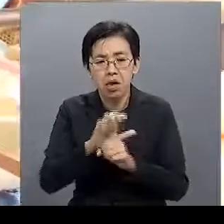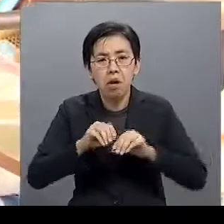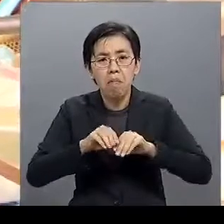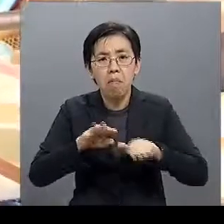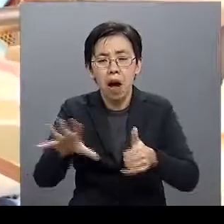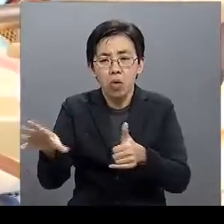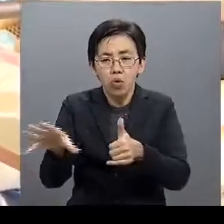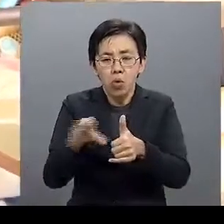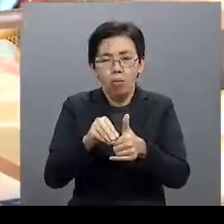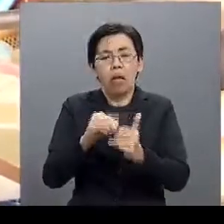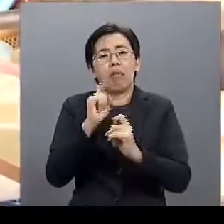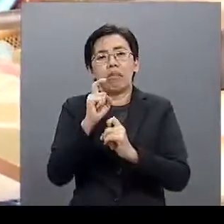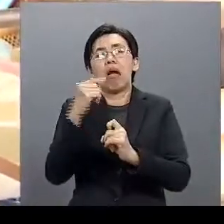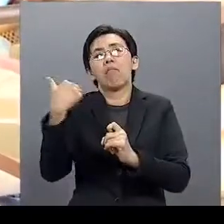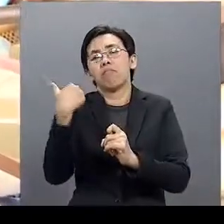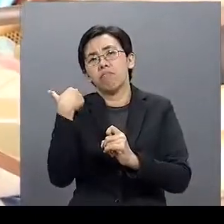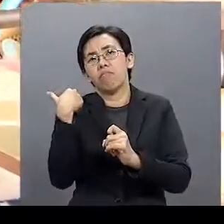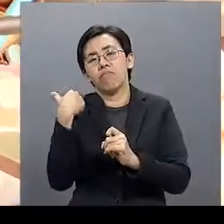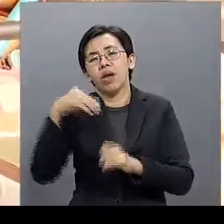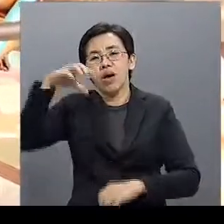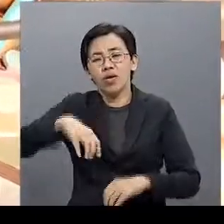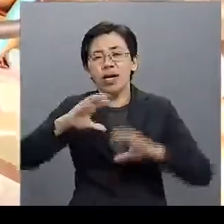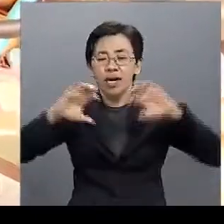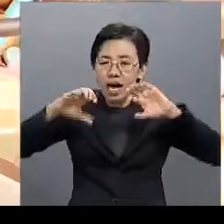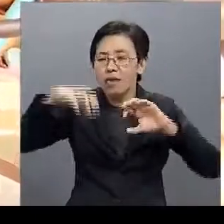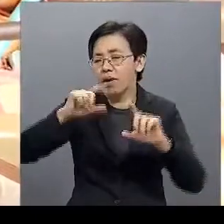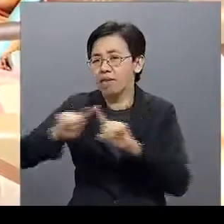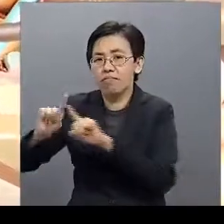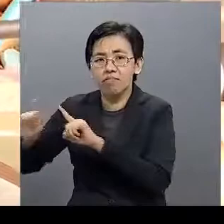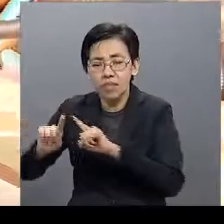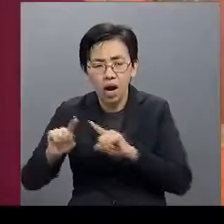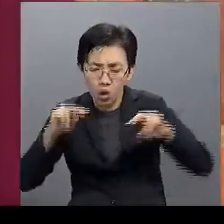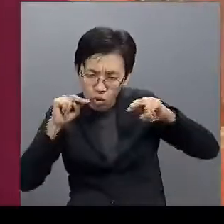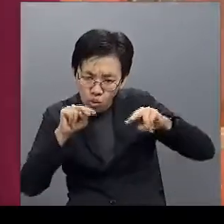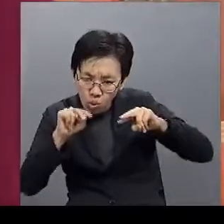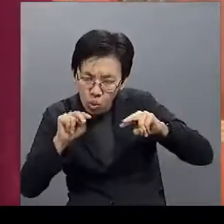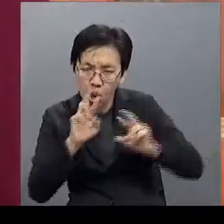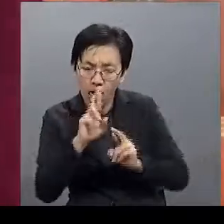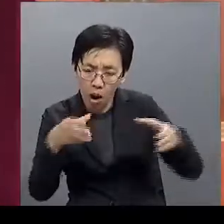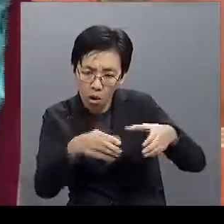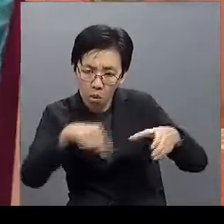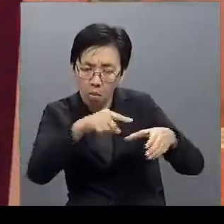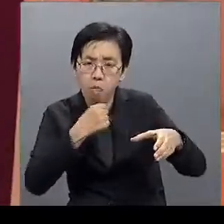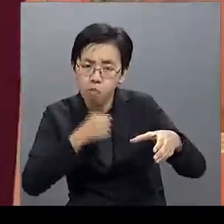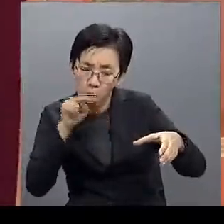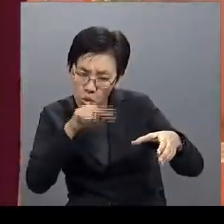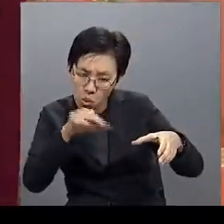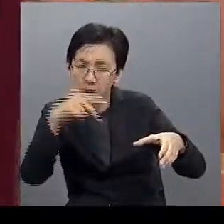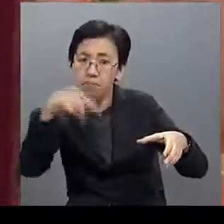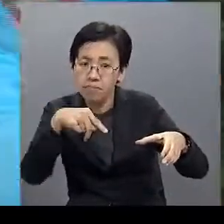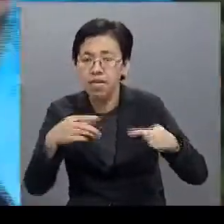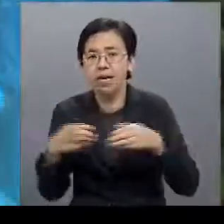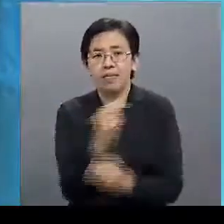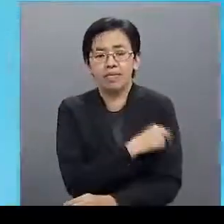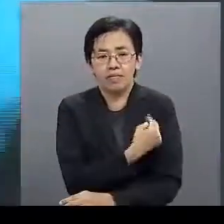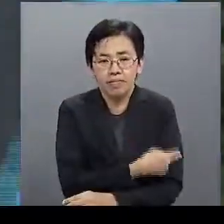-19 ทำให้หน่วยงานที่เกี่ยวข้องต้องเฝ้าระวังเป็นพิเศษขณะนี้ได้ส่งทีมแพทย์และพยาบาลเข้าไ